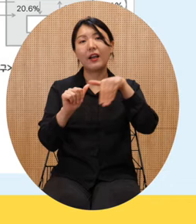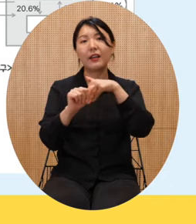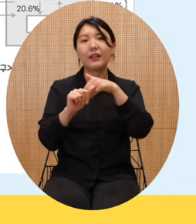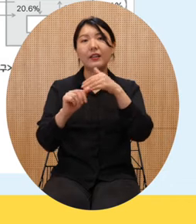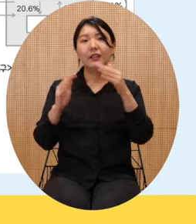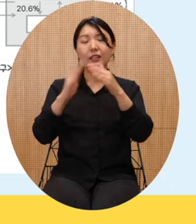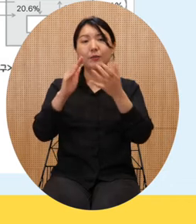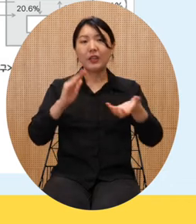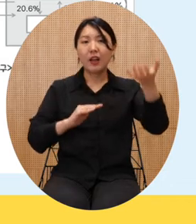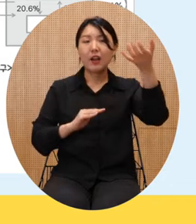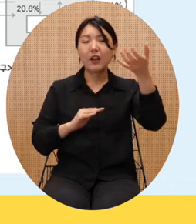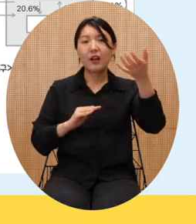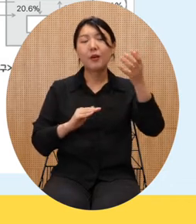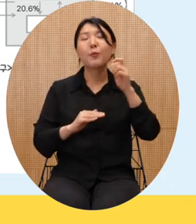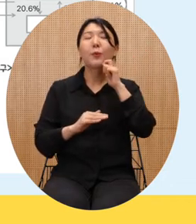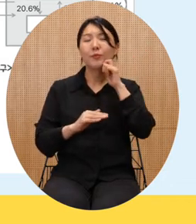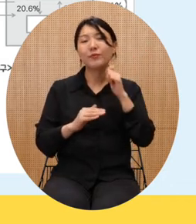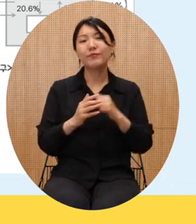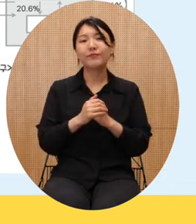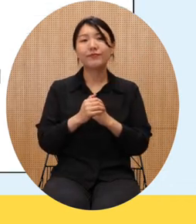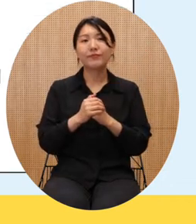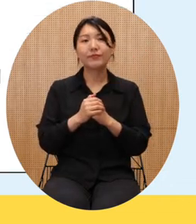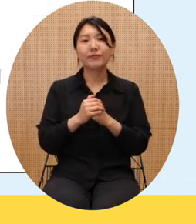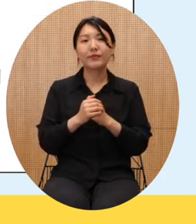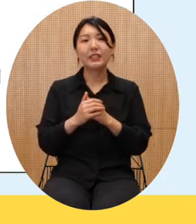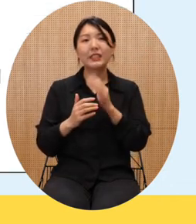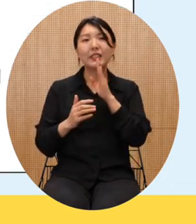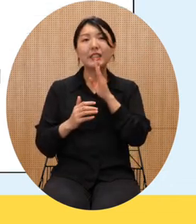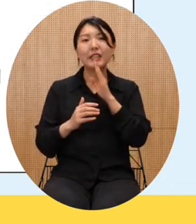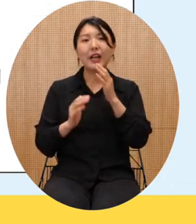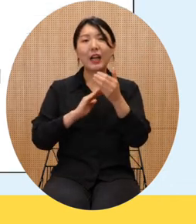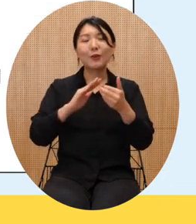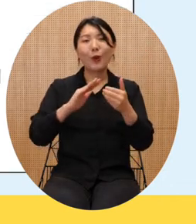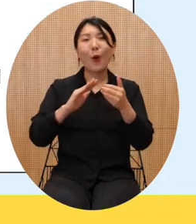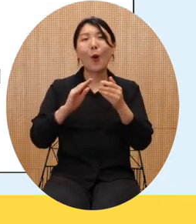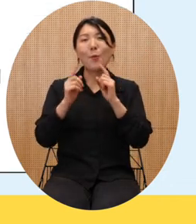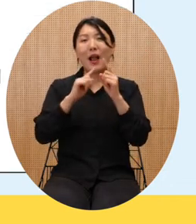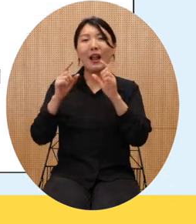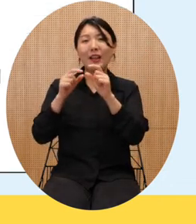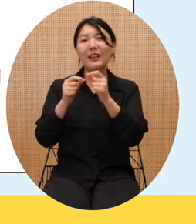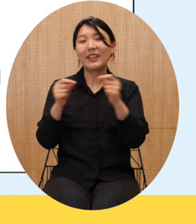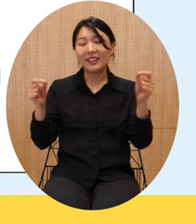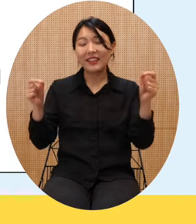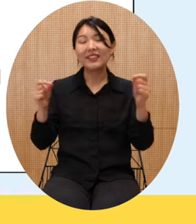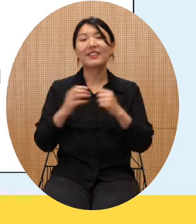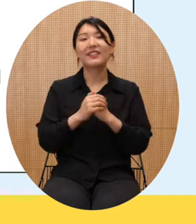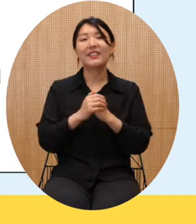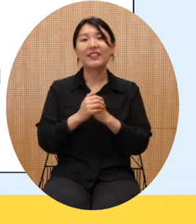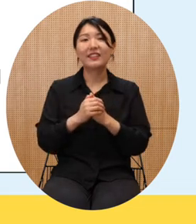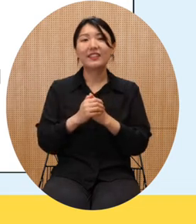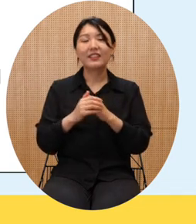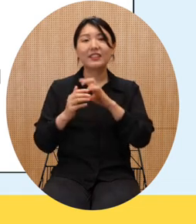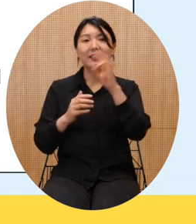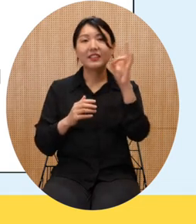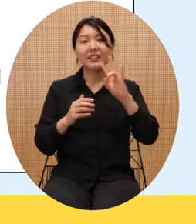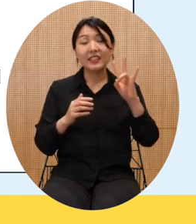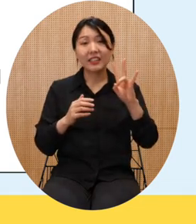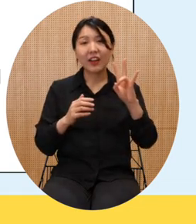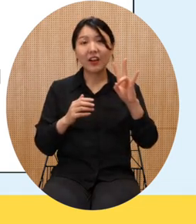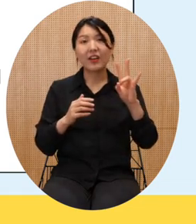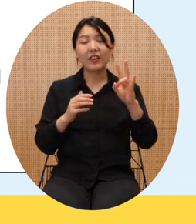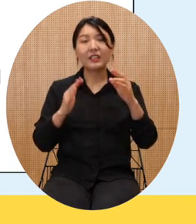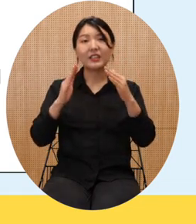살거나, 뭐 이런 상태라는 거죠. 그 주거 상향이 이루어지지 못하고. 그래서 사실 서두가 굉장히 좀 길어지고